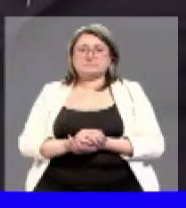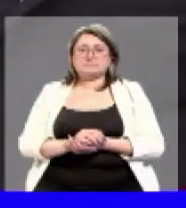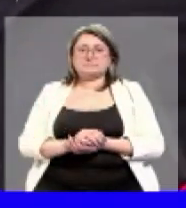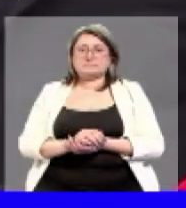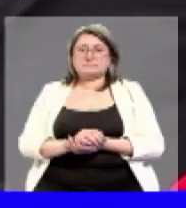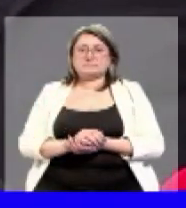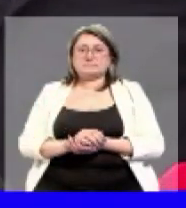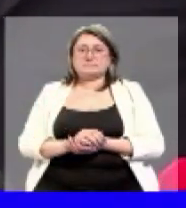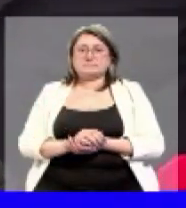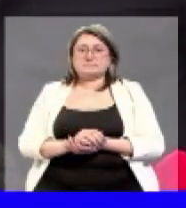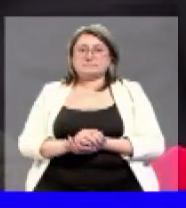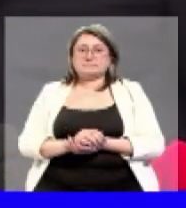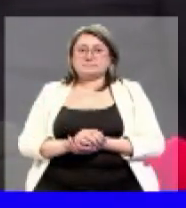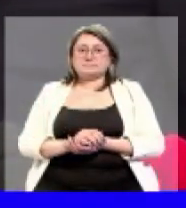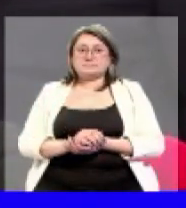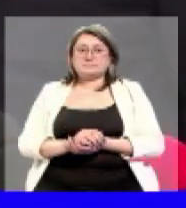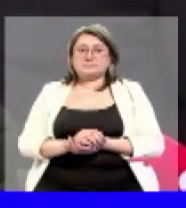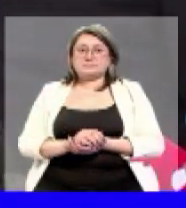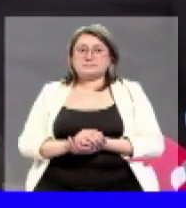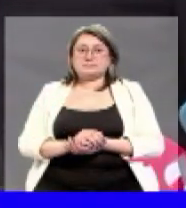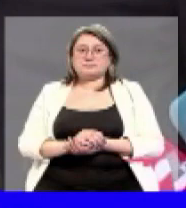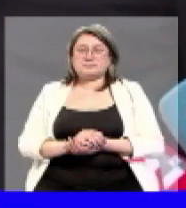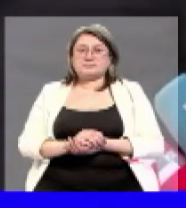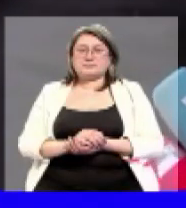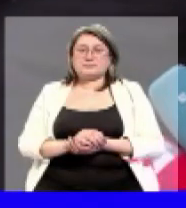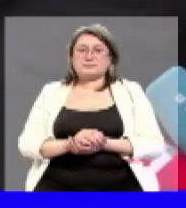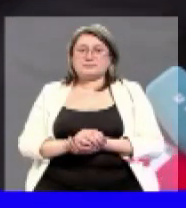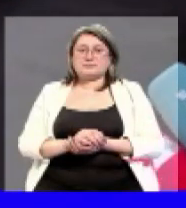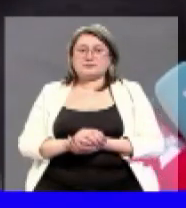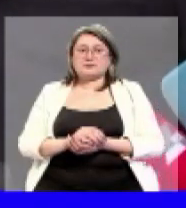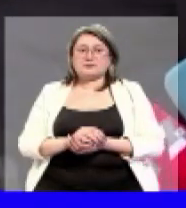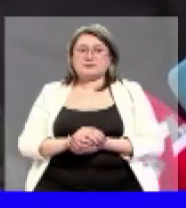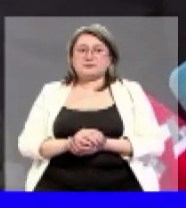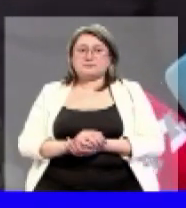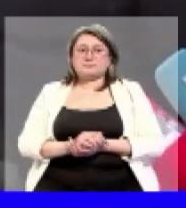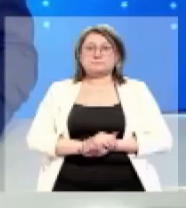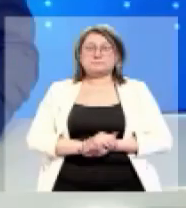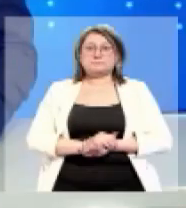теңге жалақымен бір адамды жұмыспен қамтып отыр. Айдын Шайкенов, Радион Бабич, Қостанай телеарнасы.